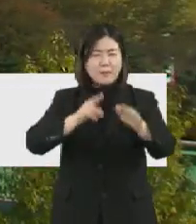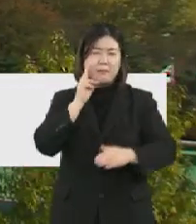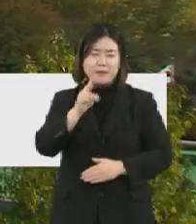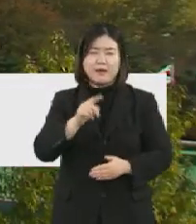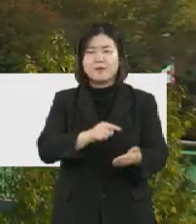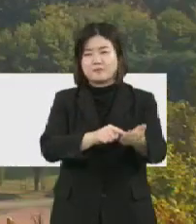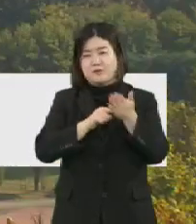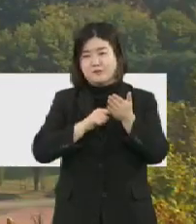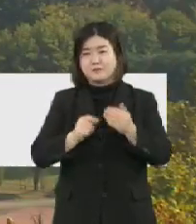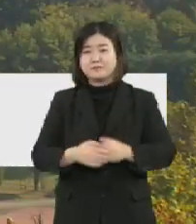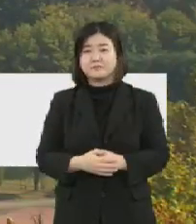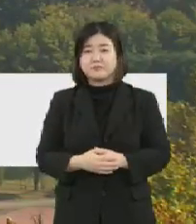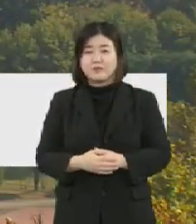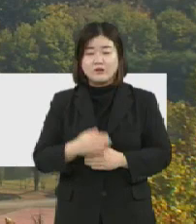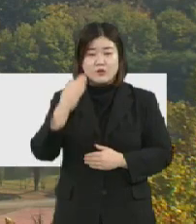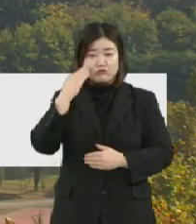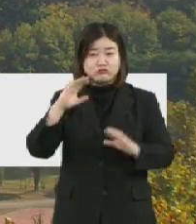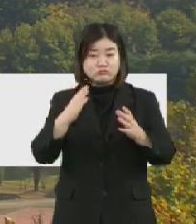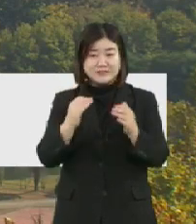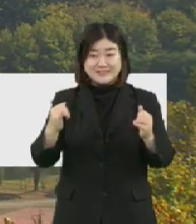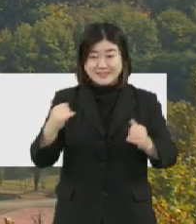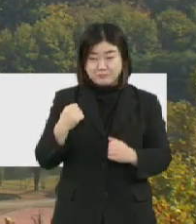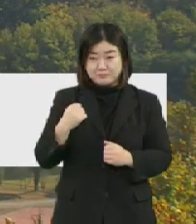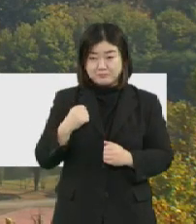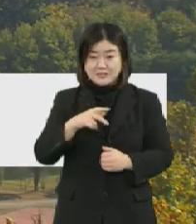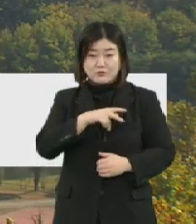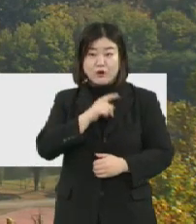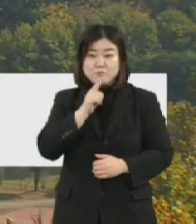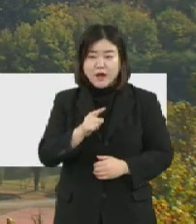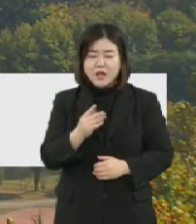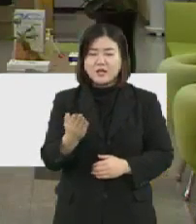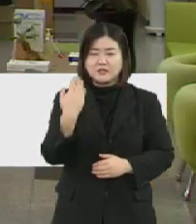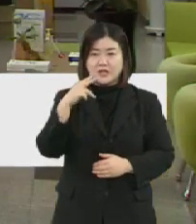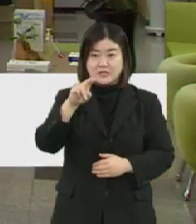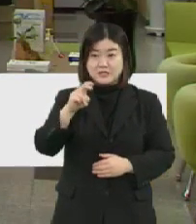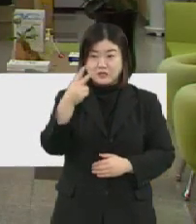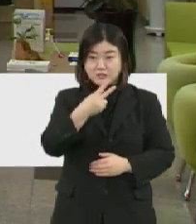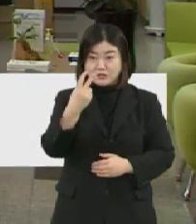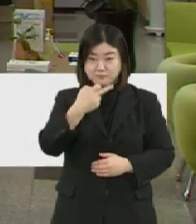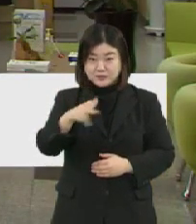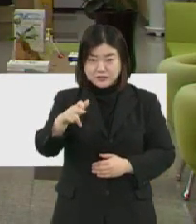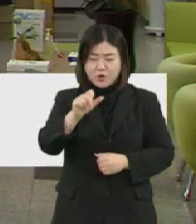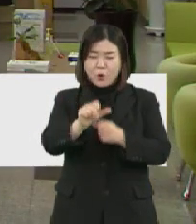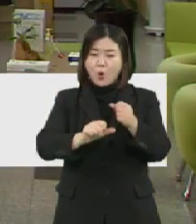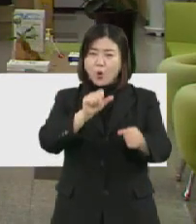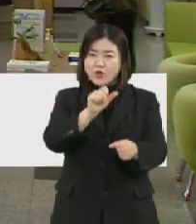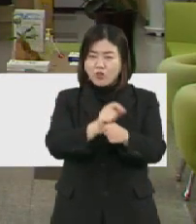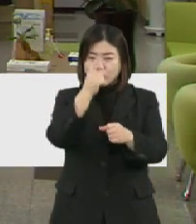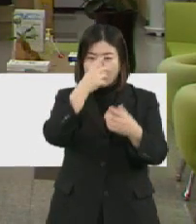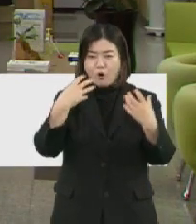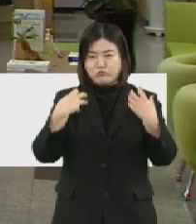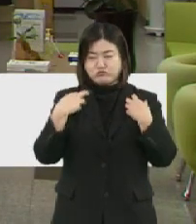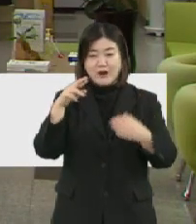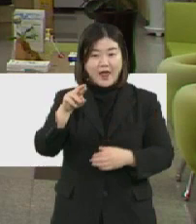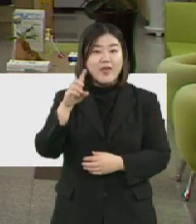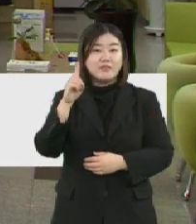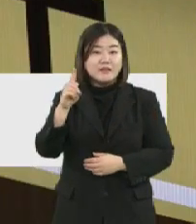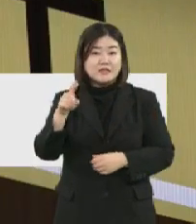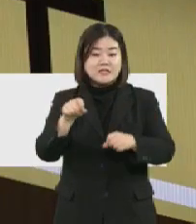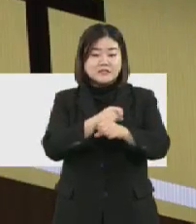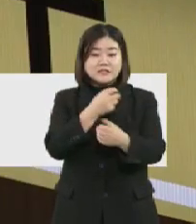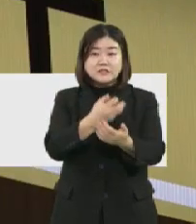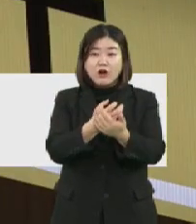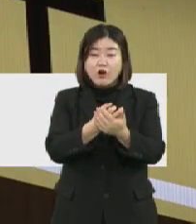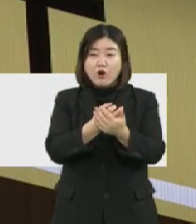나타났습니다 국민의 힘 양금 이 의원에 따르면 지난 2017년 이후 5년간 정부 아 랜디 특허출원